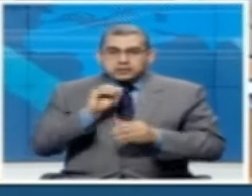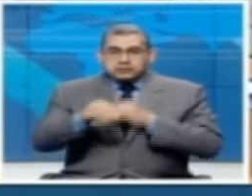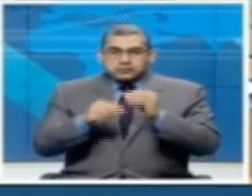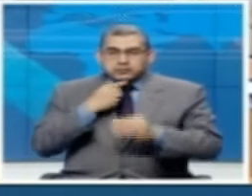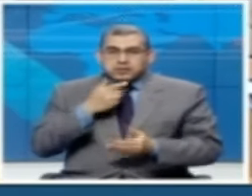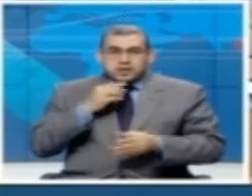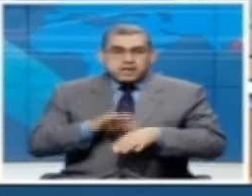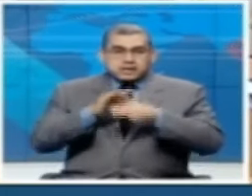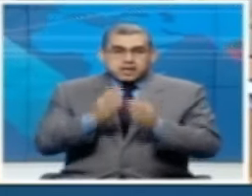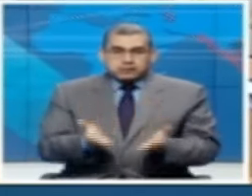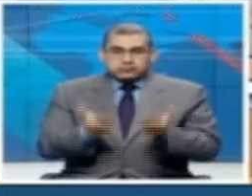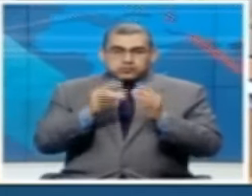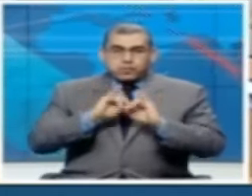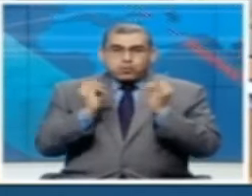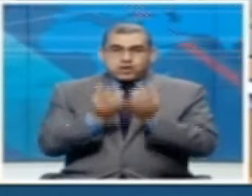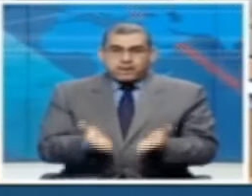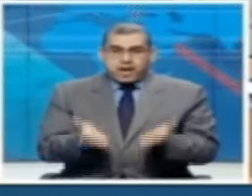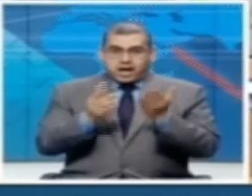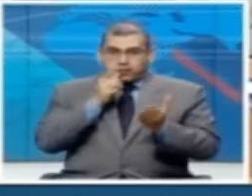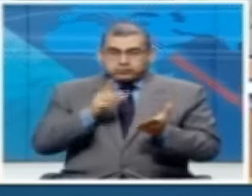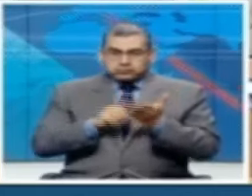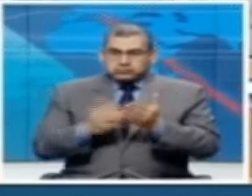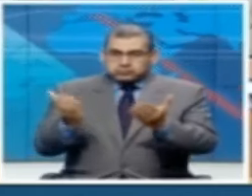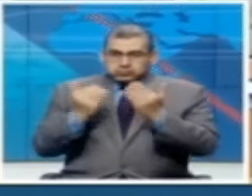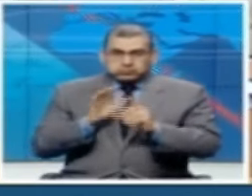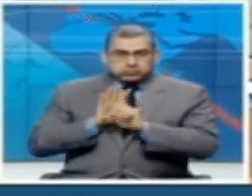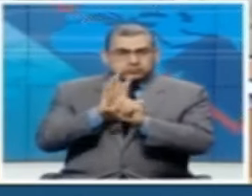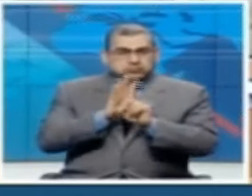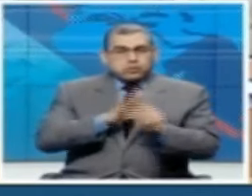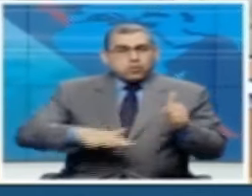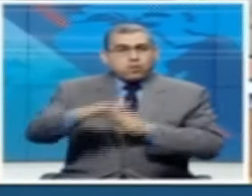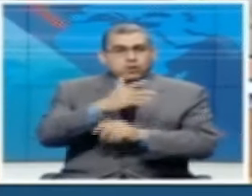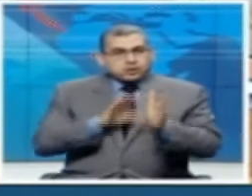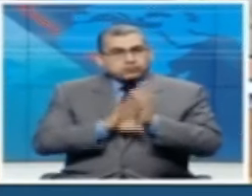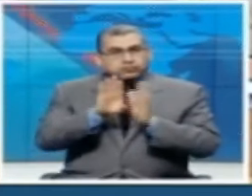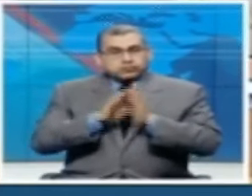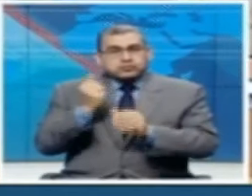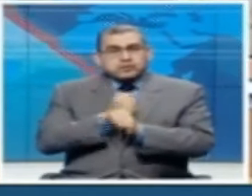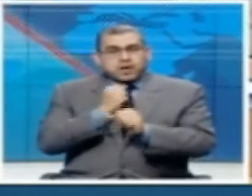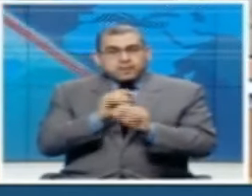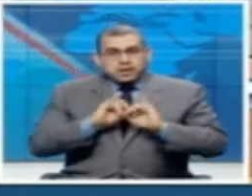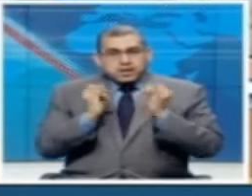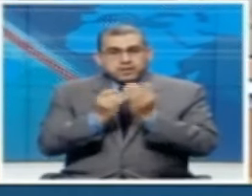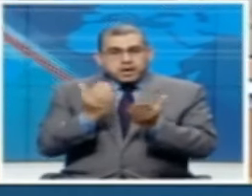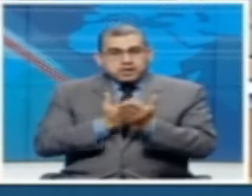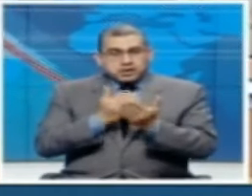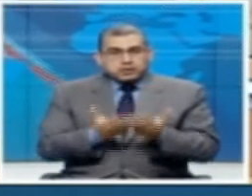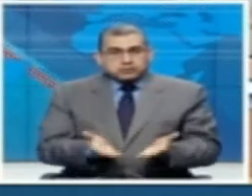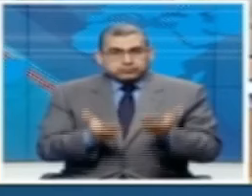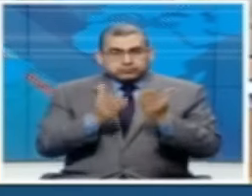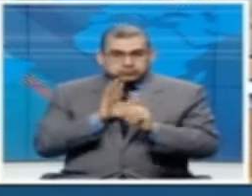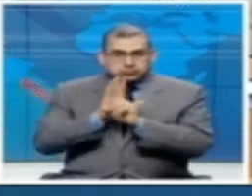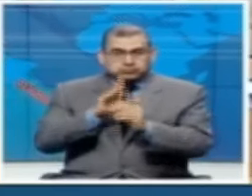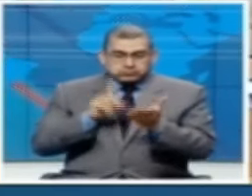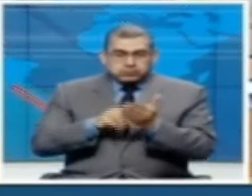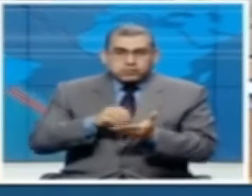الانسانيه والمجتمعيه وحشد الجهود الوطنيه من اجل التنميه الاجتماعيه والاقتصاديه ودعم تنفيذ